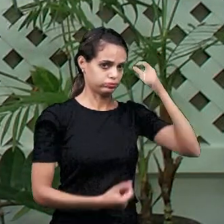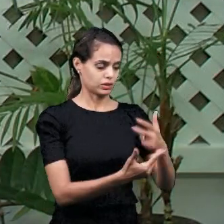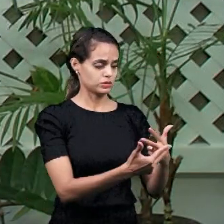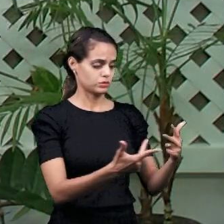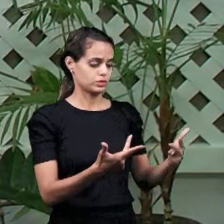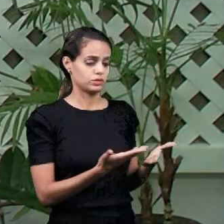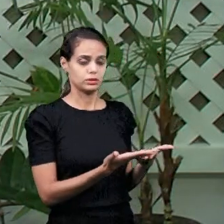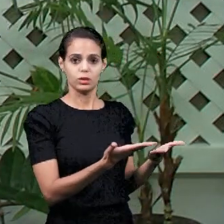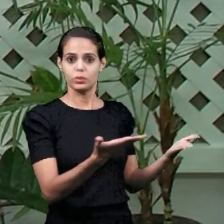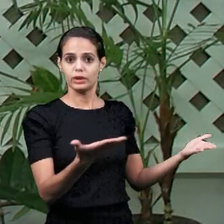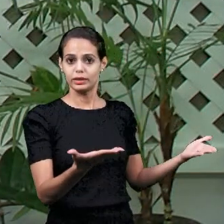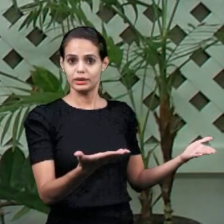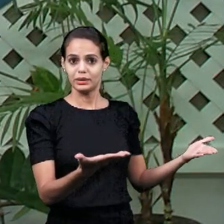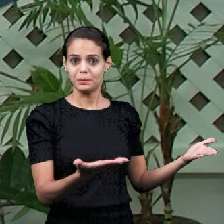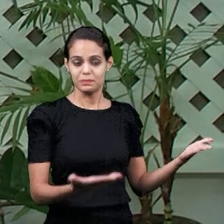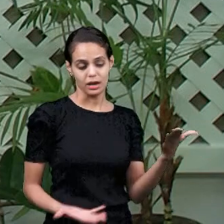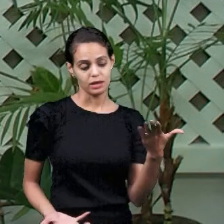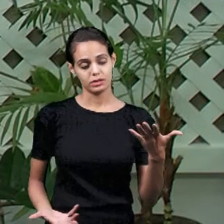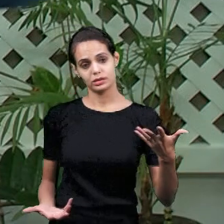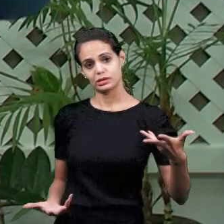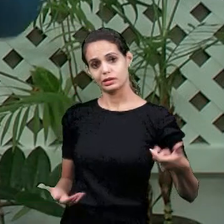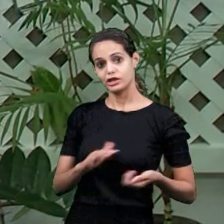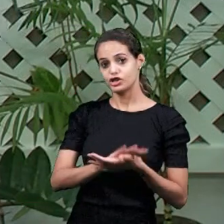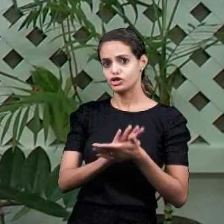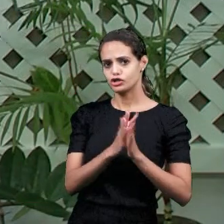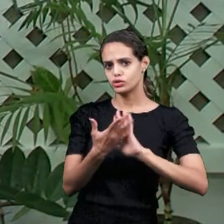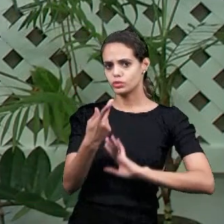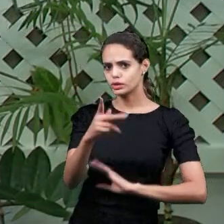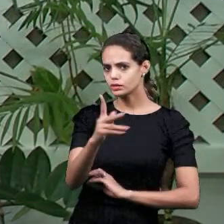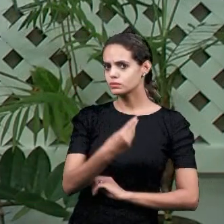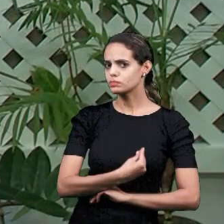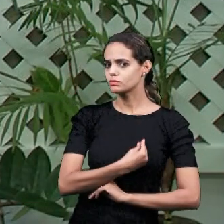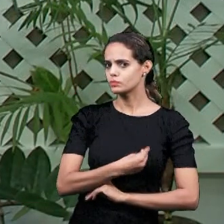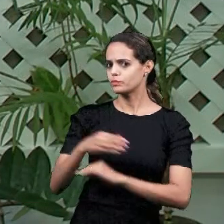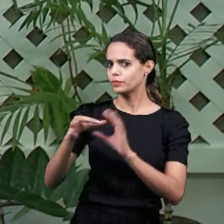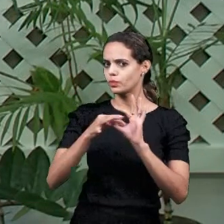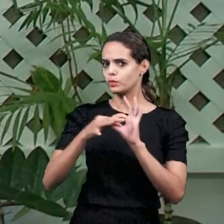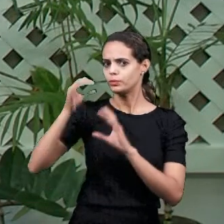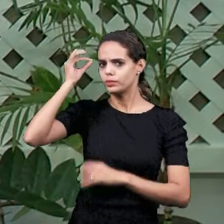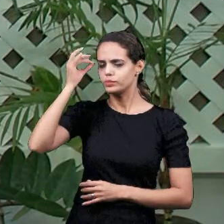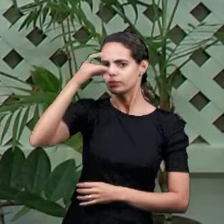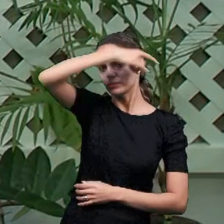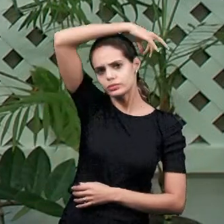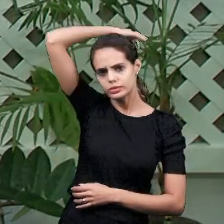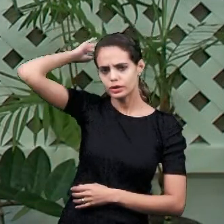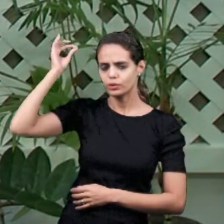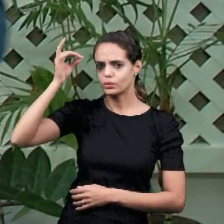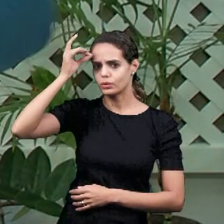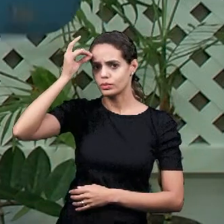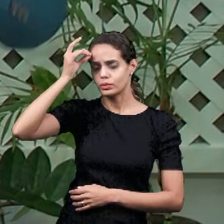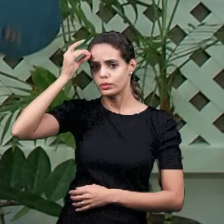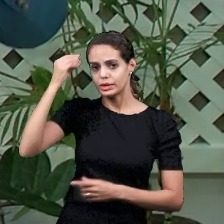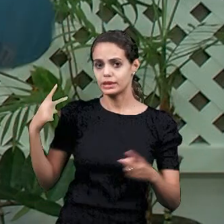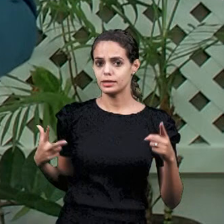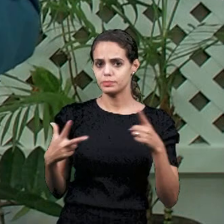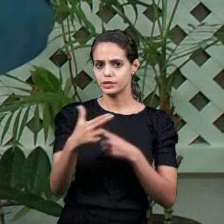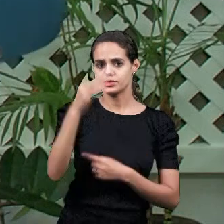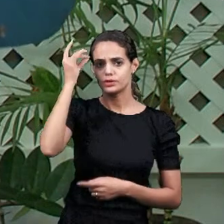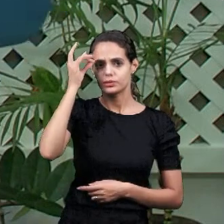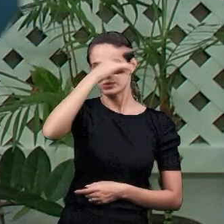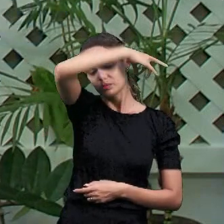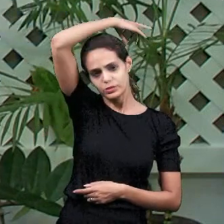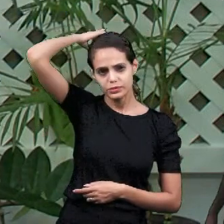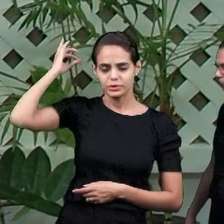pour empêcher que le Saint-Esprit opère en ce moment de délivrance, que l'homme